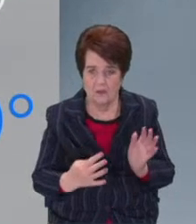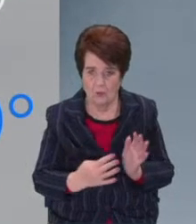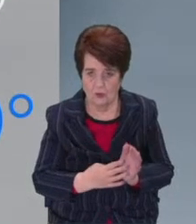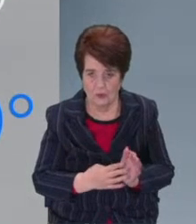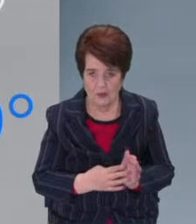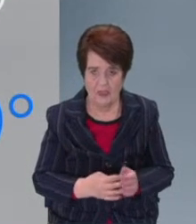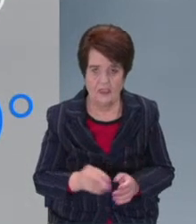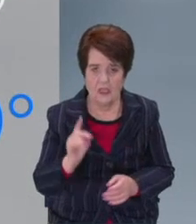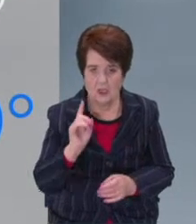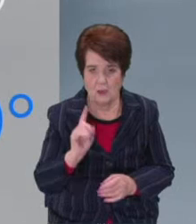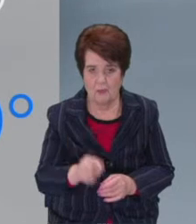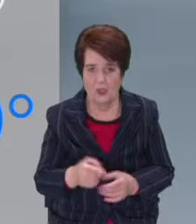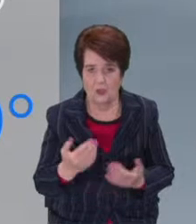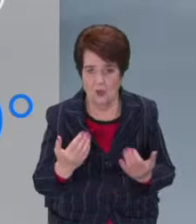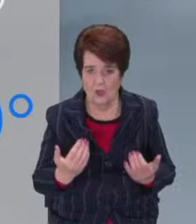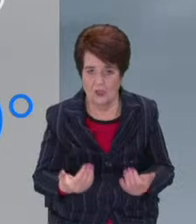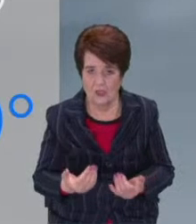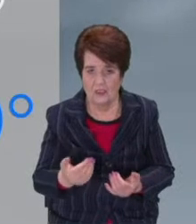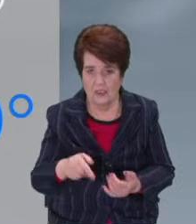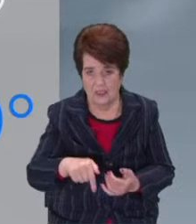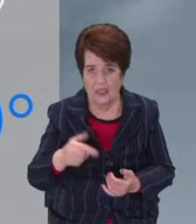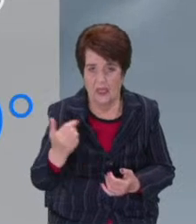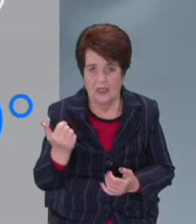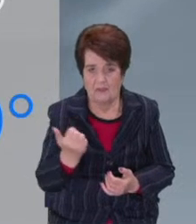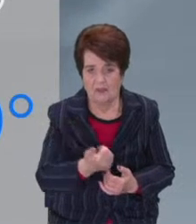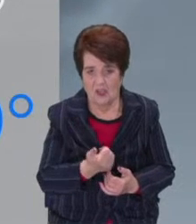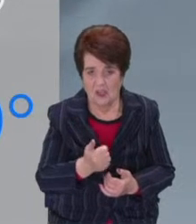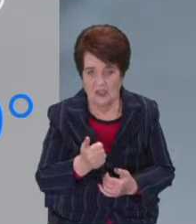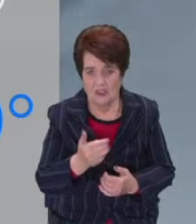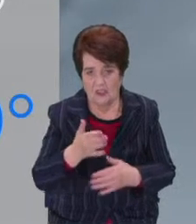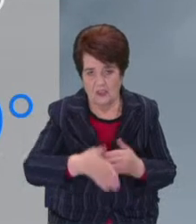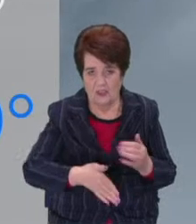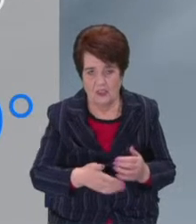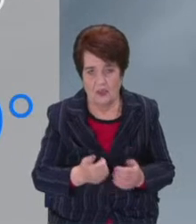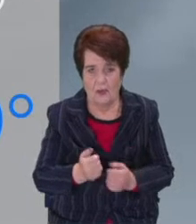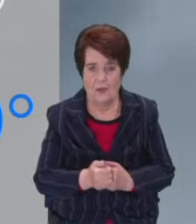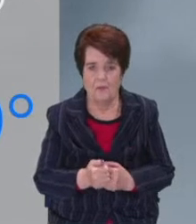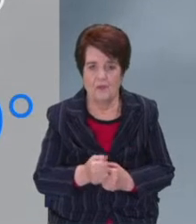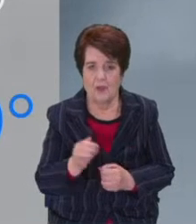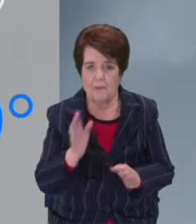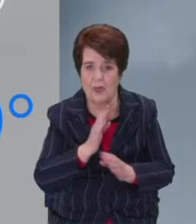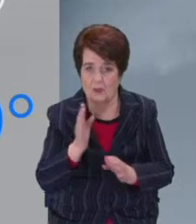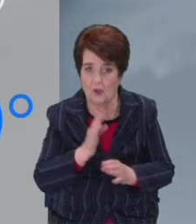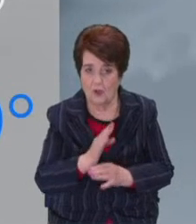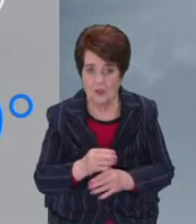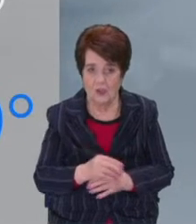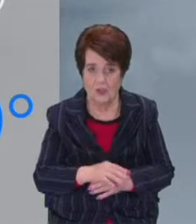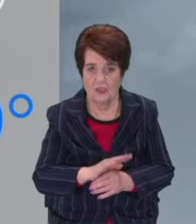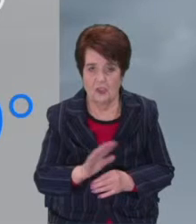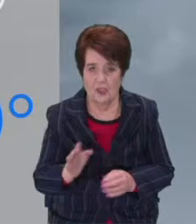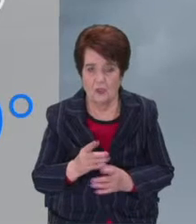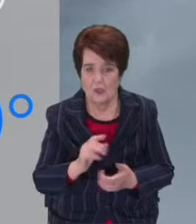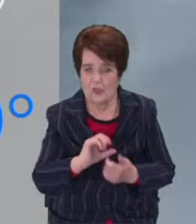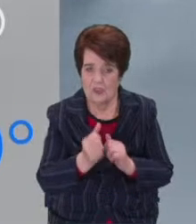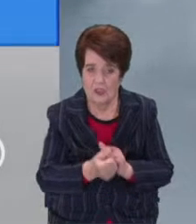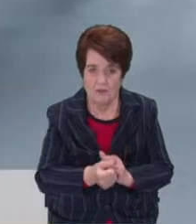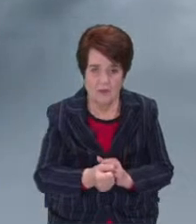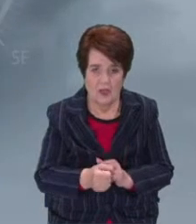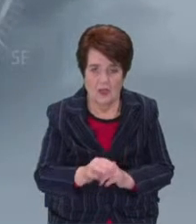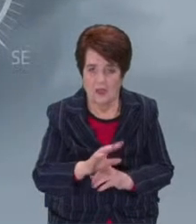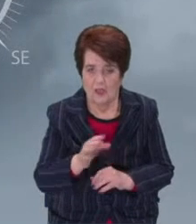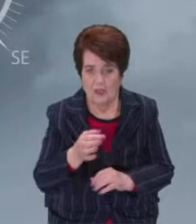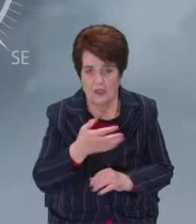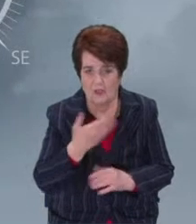va urca până la 19 grade. Pentru acest sfârșit de săptămână, meteorologii nu anunță schimbări esențiale